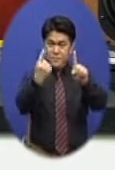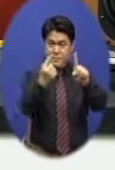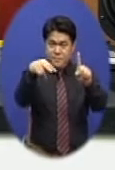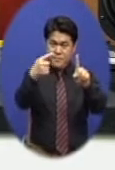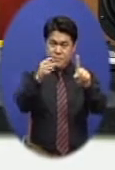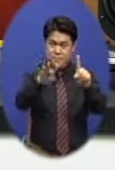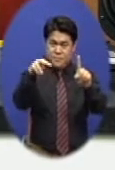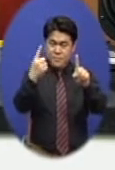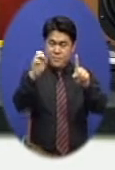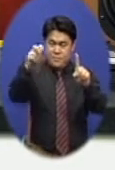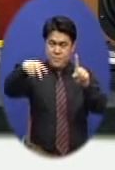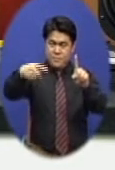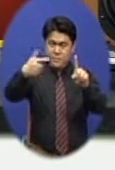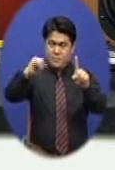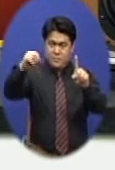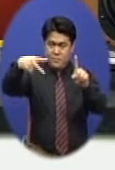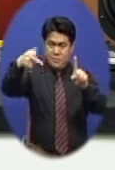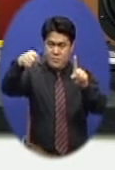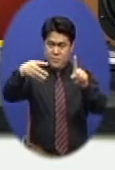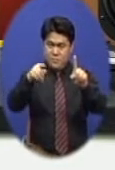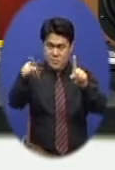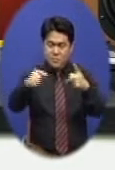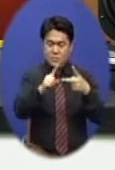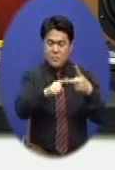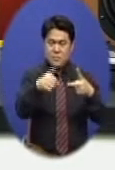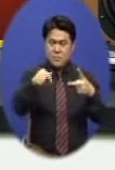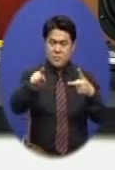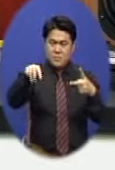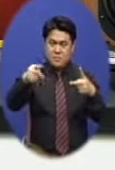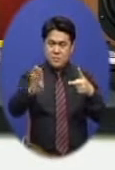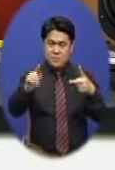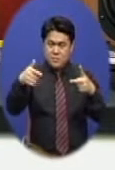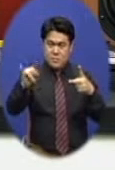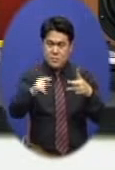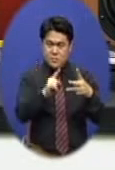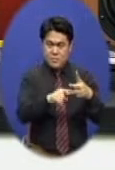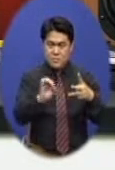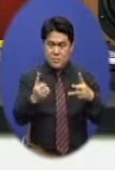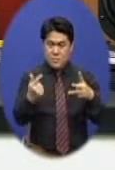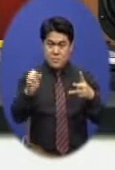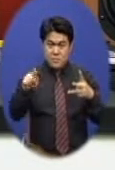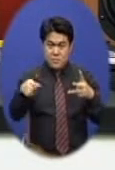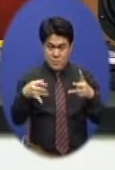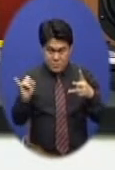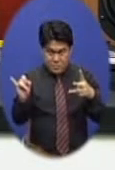유닛 쿨러 2번 가습기 3번 온풍기 자, 정답을 아신